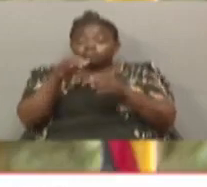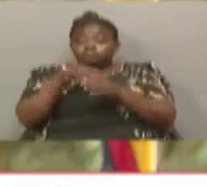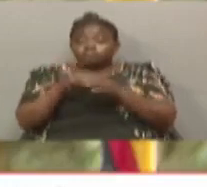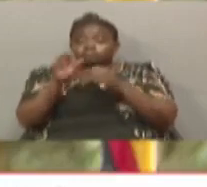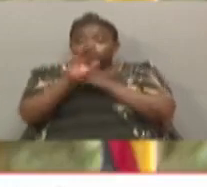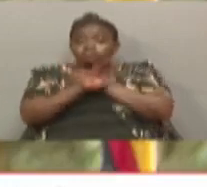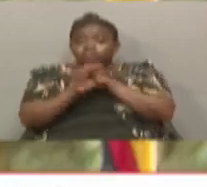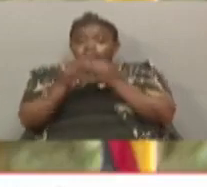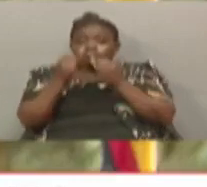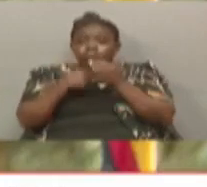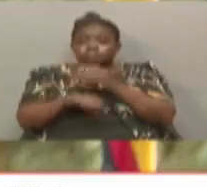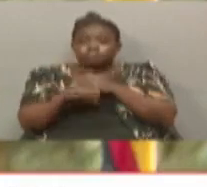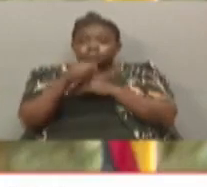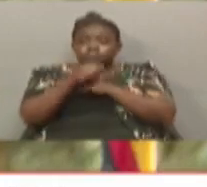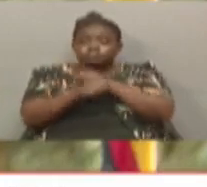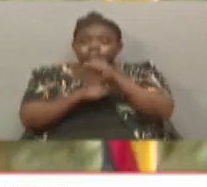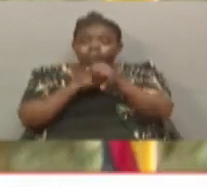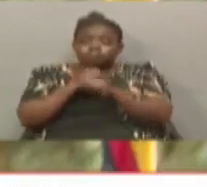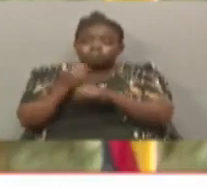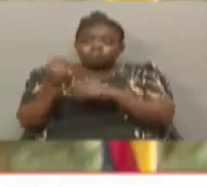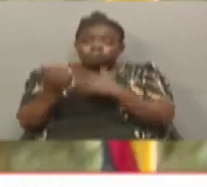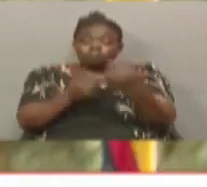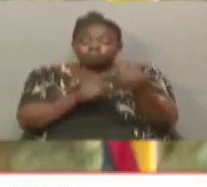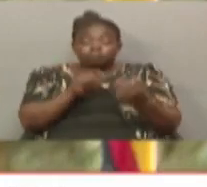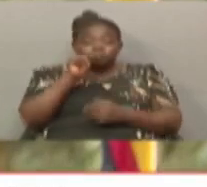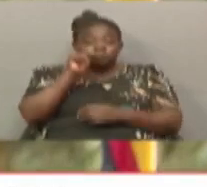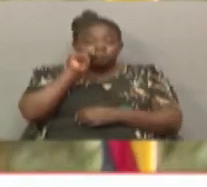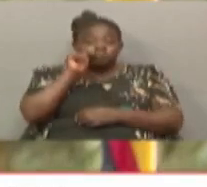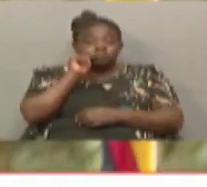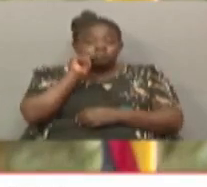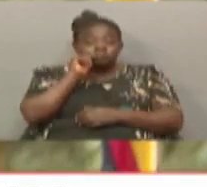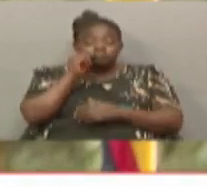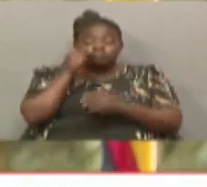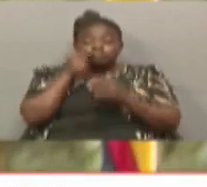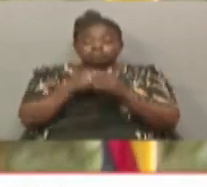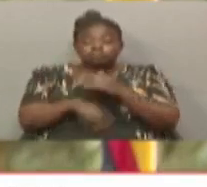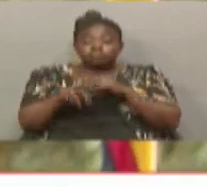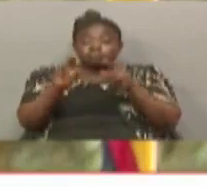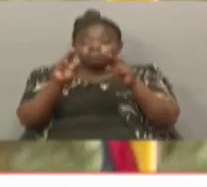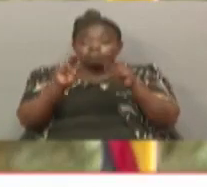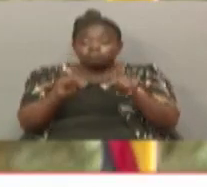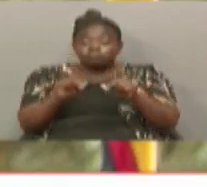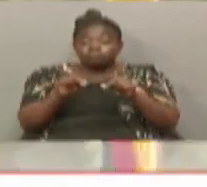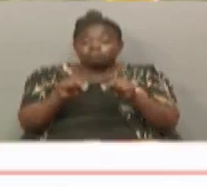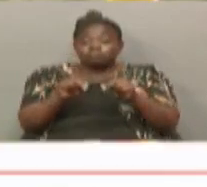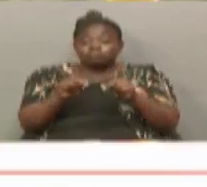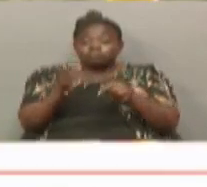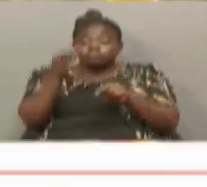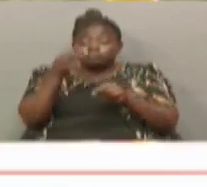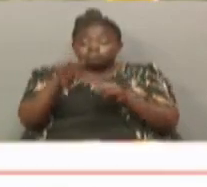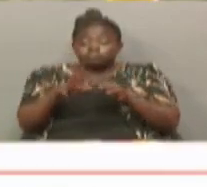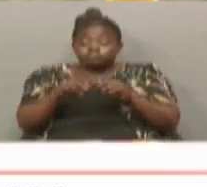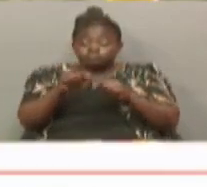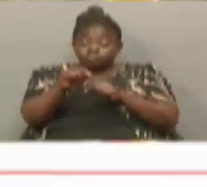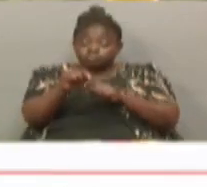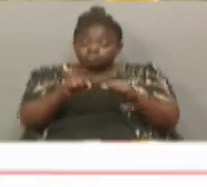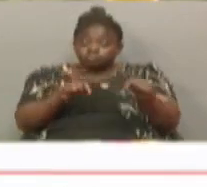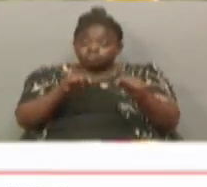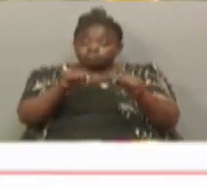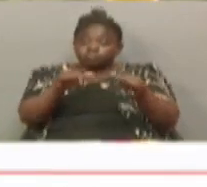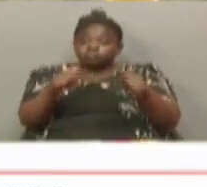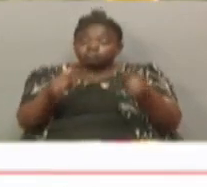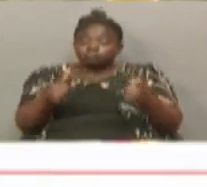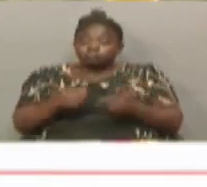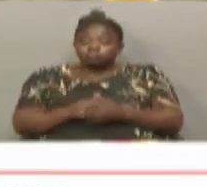bi bugenda kuleta amawanga. Ne mbagamba nti nedda bwe tukikwata bulungi